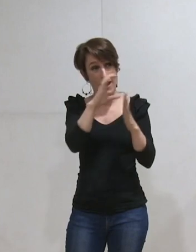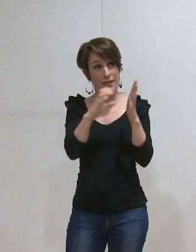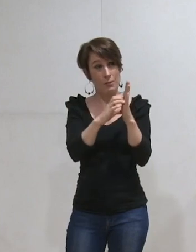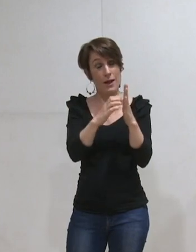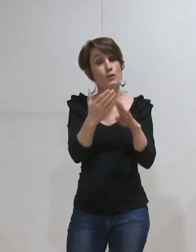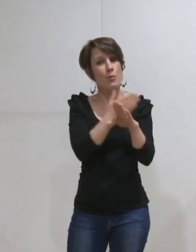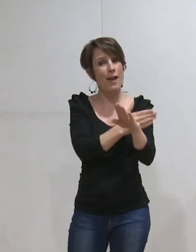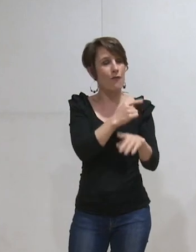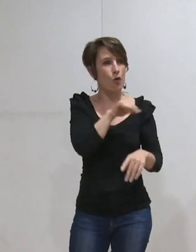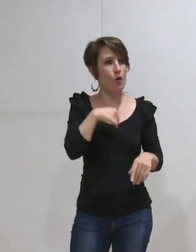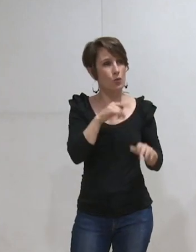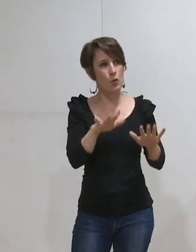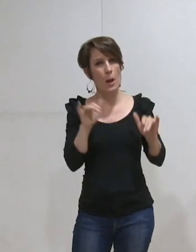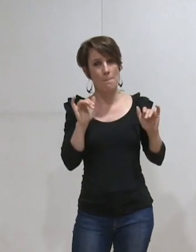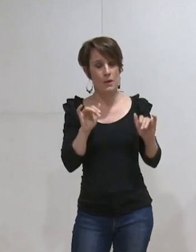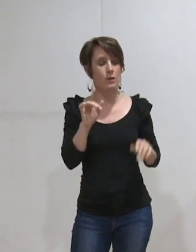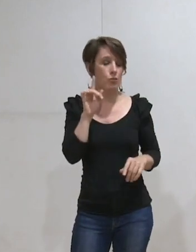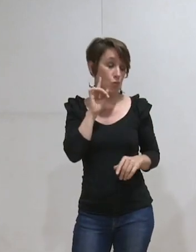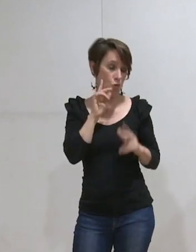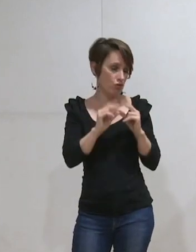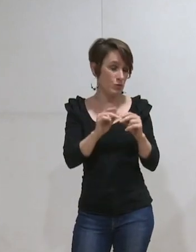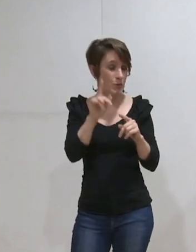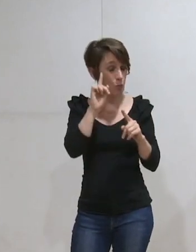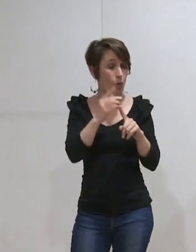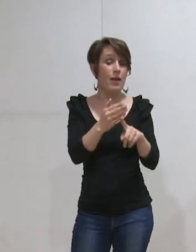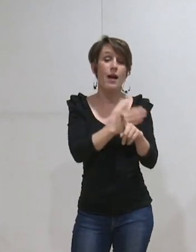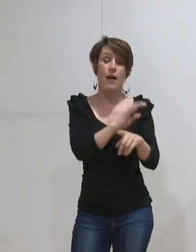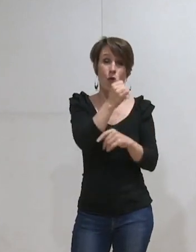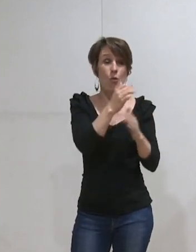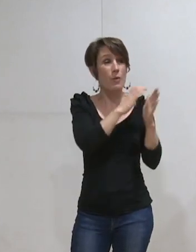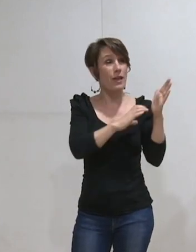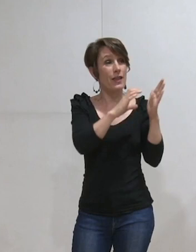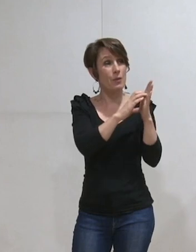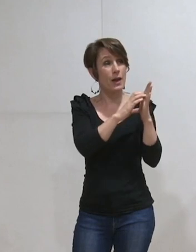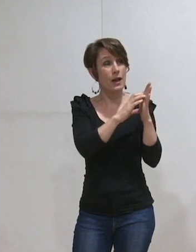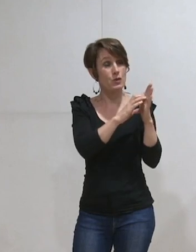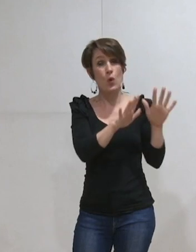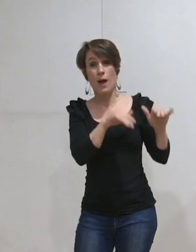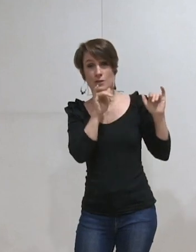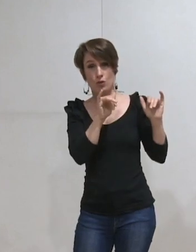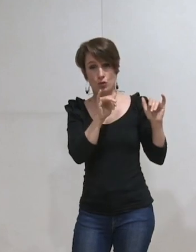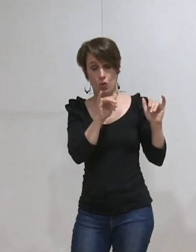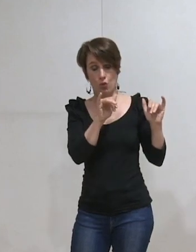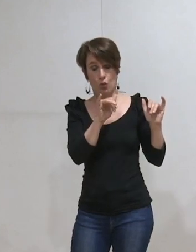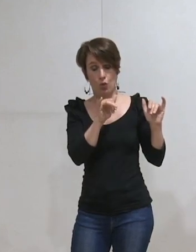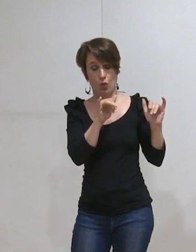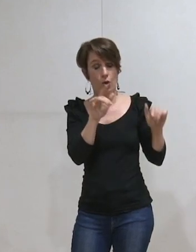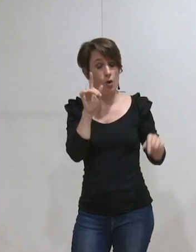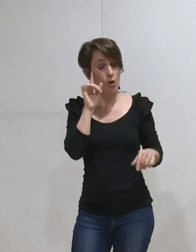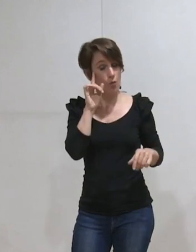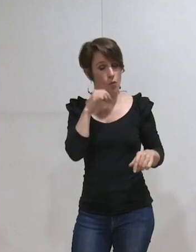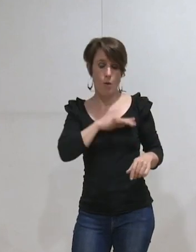précédente que l'abstention sur la délibération précédente puisqu'on a été interpellé là-dessus est une abstention d'exigence ça n'est pas une